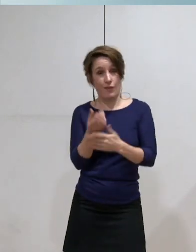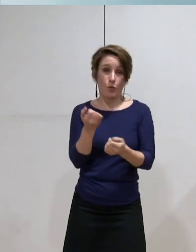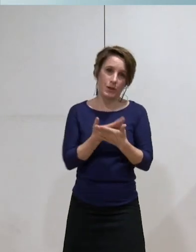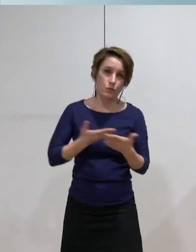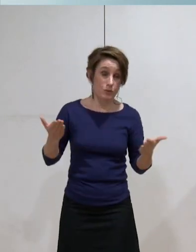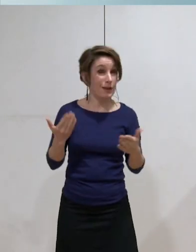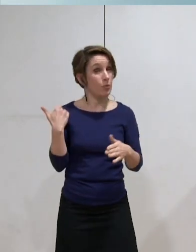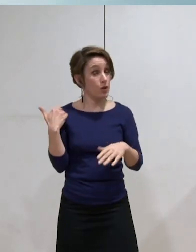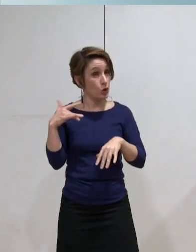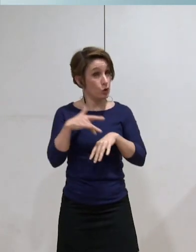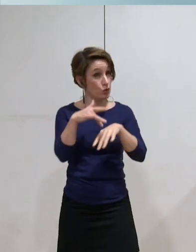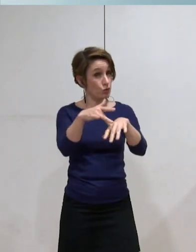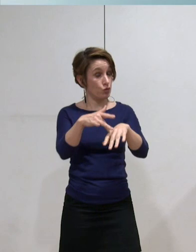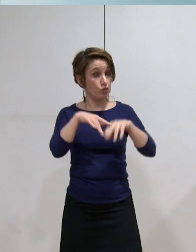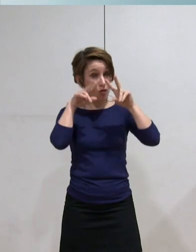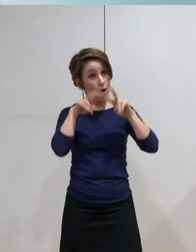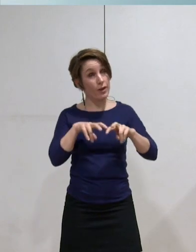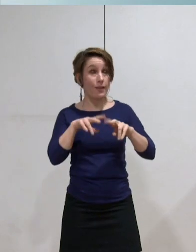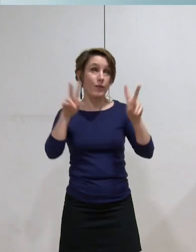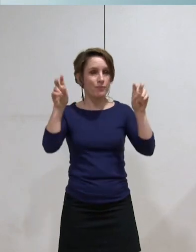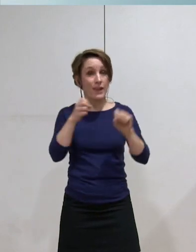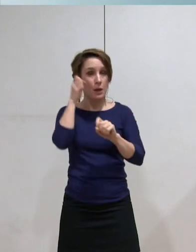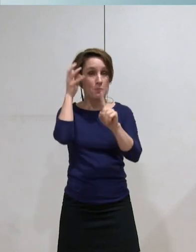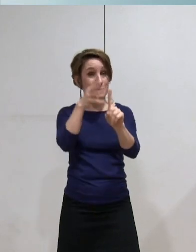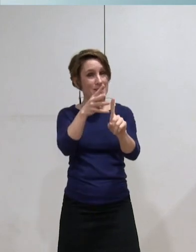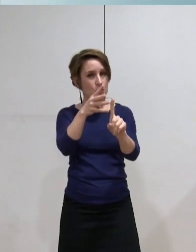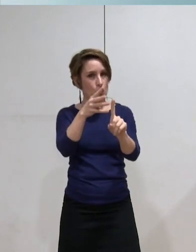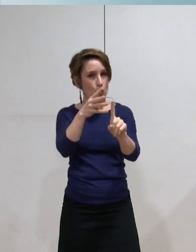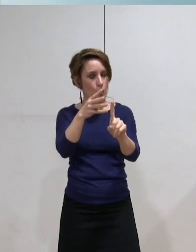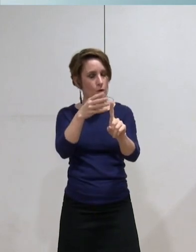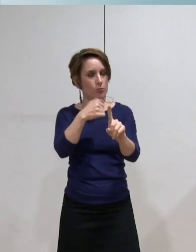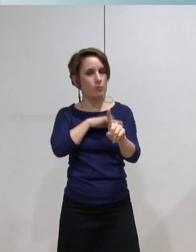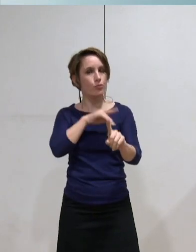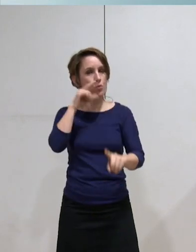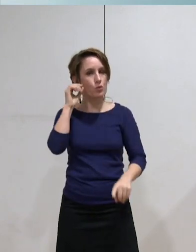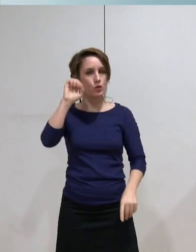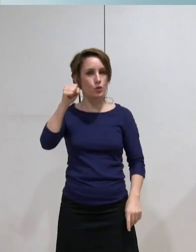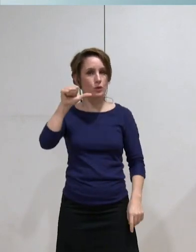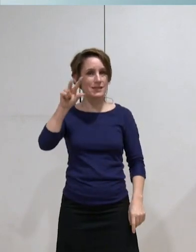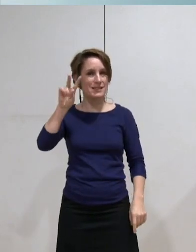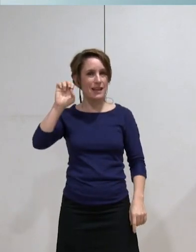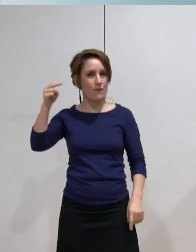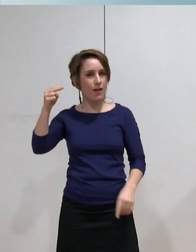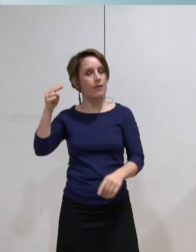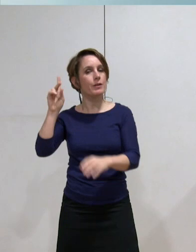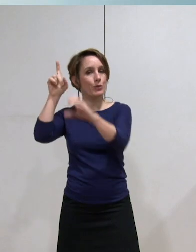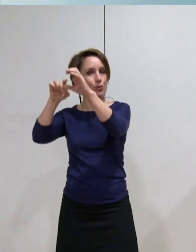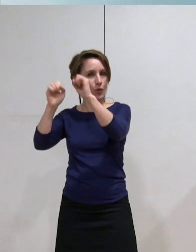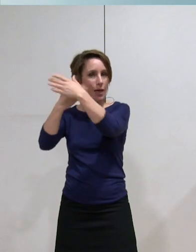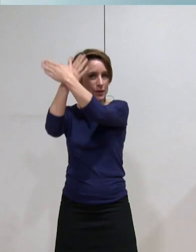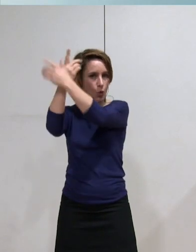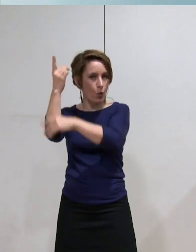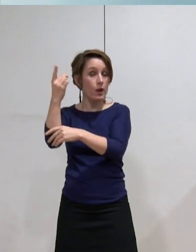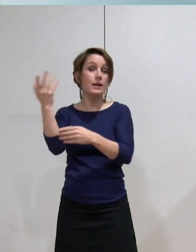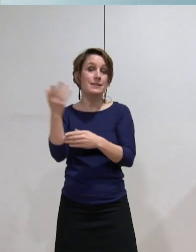enquête ou d'une mission par Monsieur Savin pour la métropole et ce principe simple c'est que